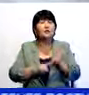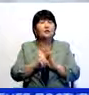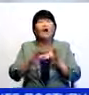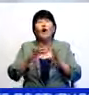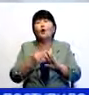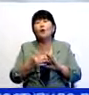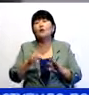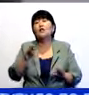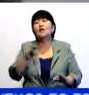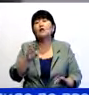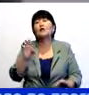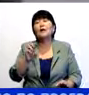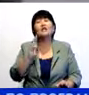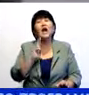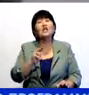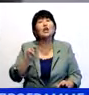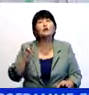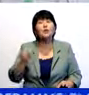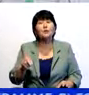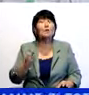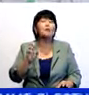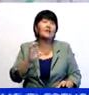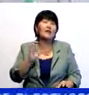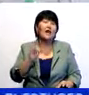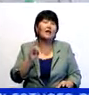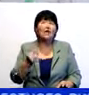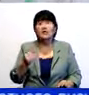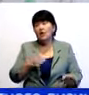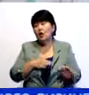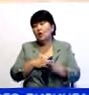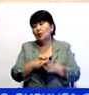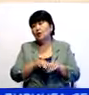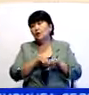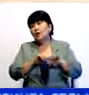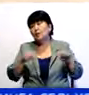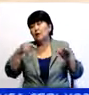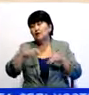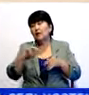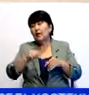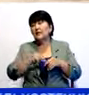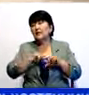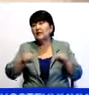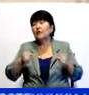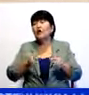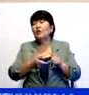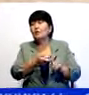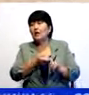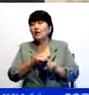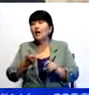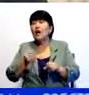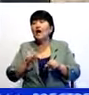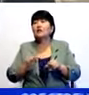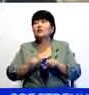аулы Жалантузбатыр, Кашахпай-Примов и Басхара. На сегодня полностью проложены внутренние газовые сети. Протягивается